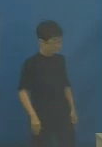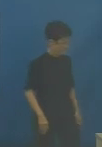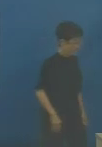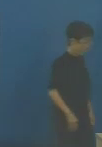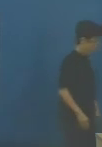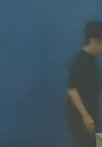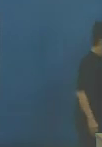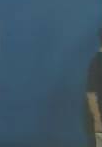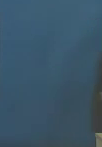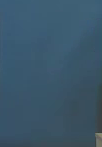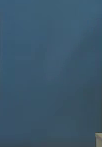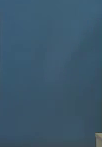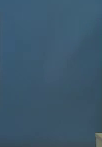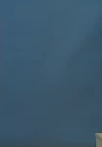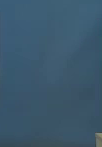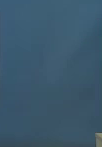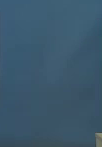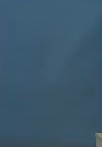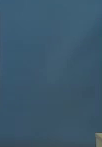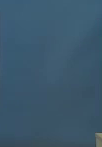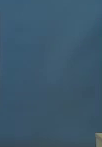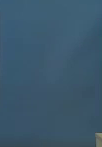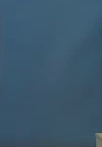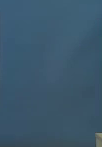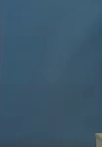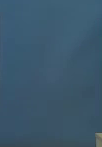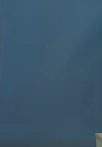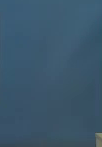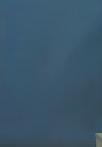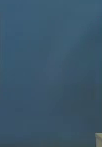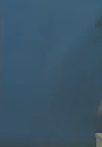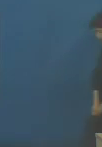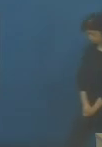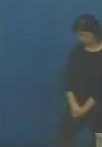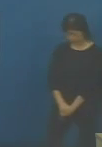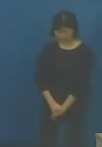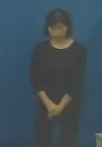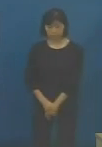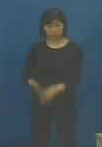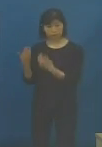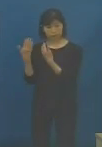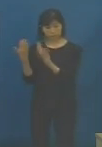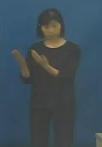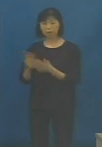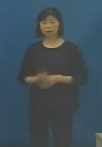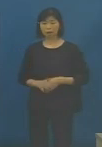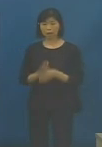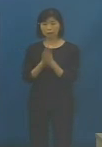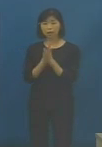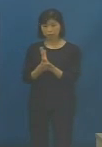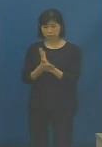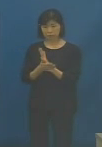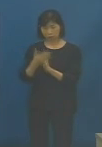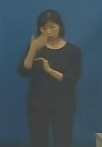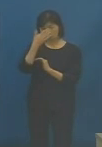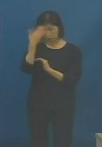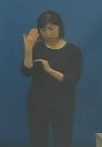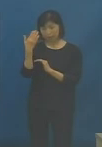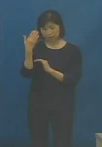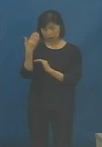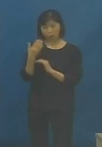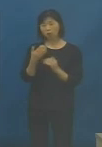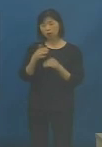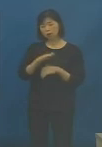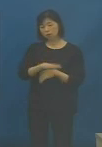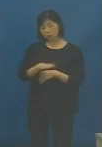はい、別の話をお聞きしたいと思います。県の青少年育成条例の有害図書指定を受け